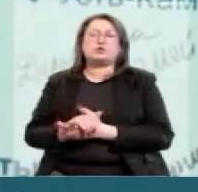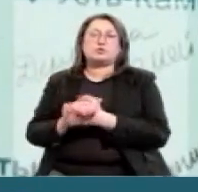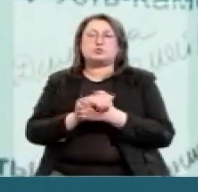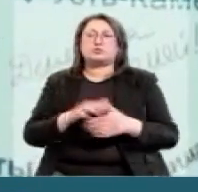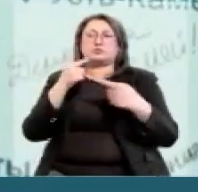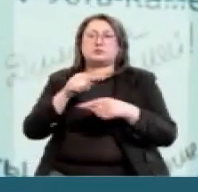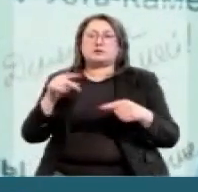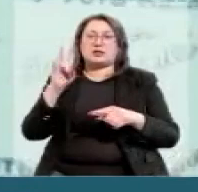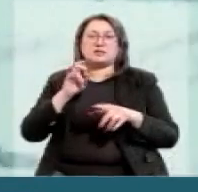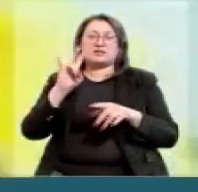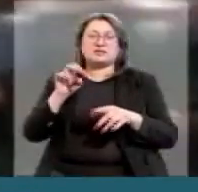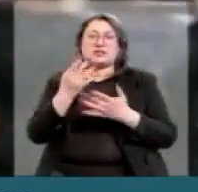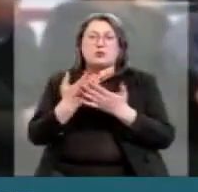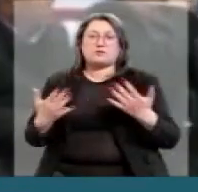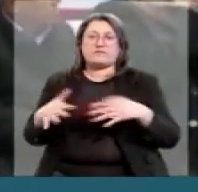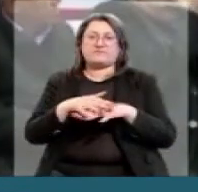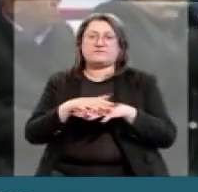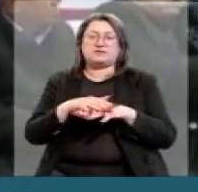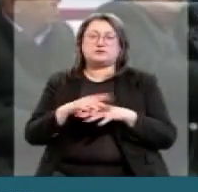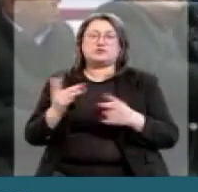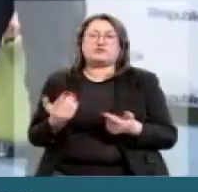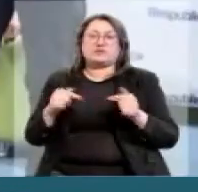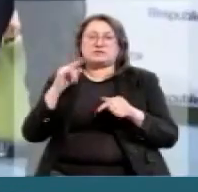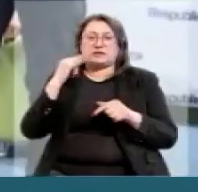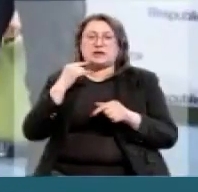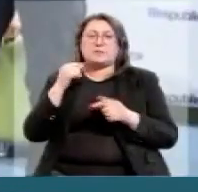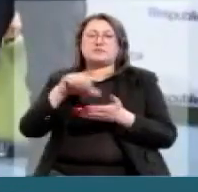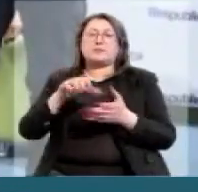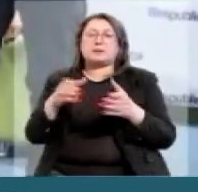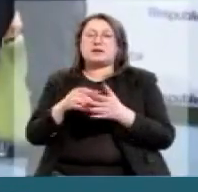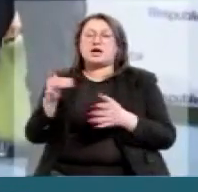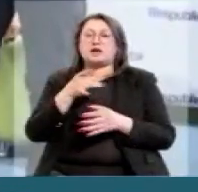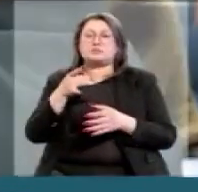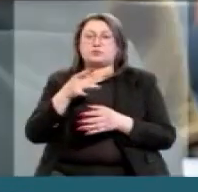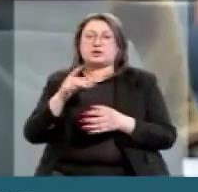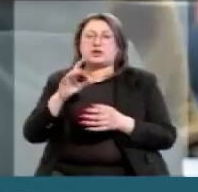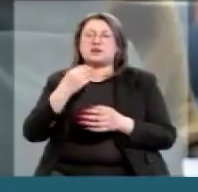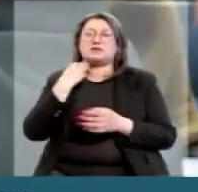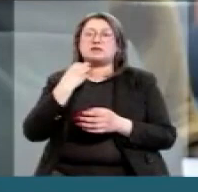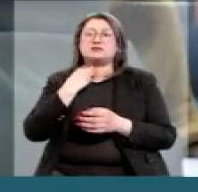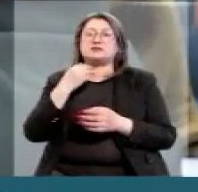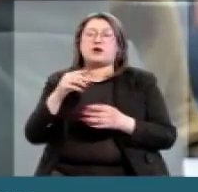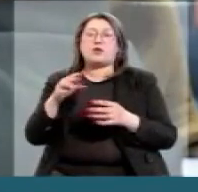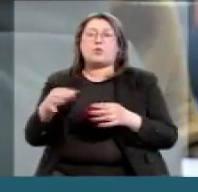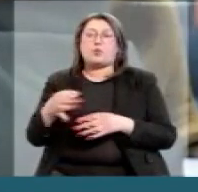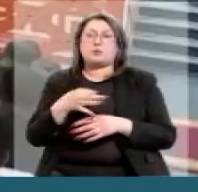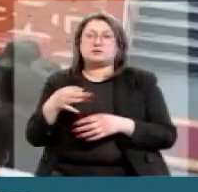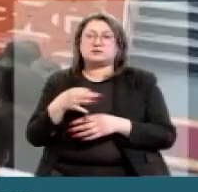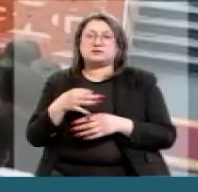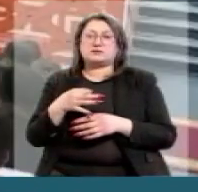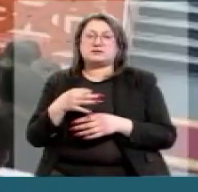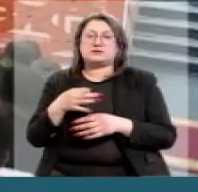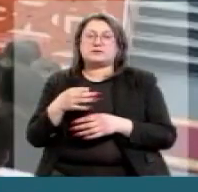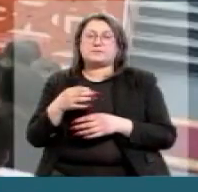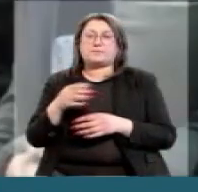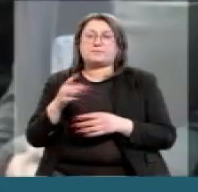мерекесі барлығымызға қайырлы құтты болсын. Республика партиясы өкілдері Қызылорда облысында, сайлауалды штаб өкілдері ең әуелі Шиелі ауданына барды.